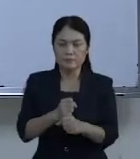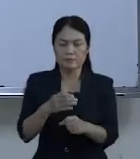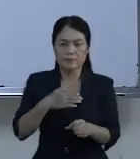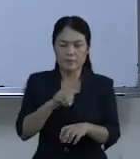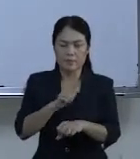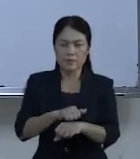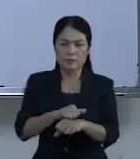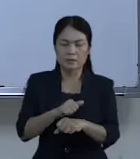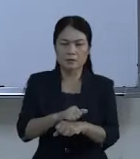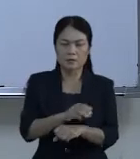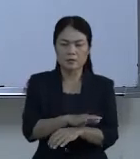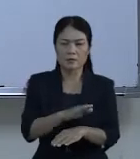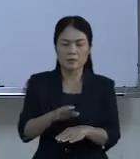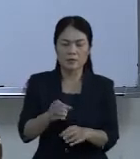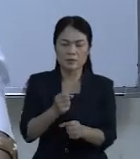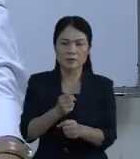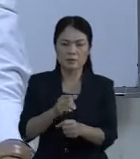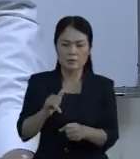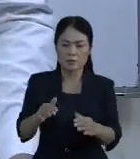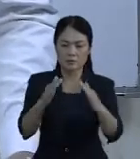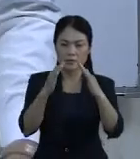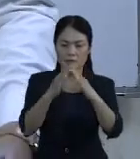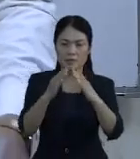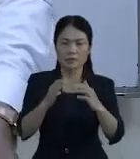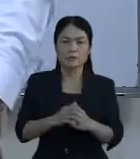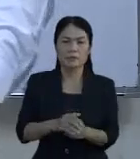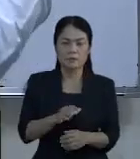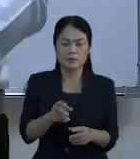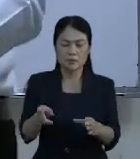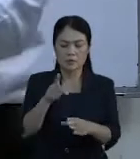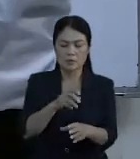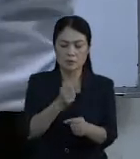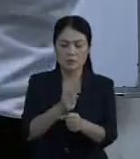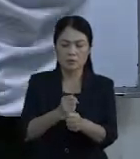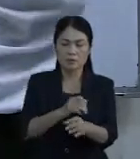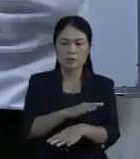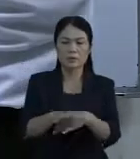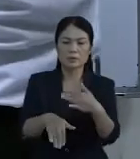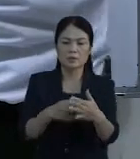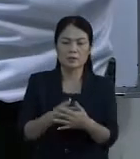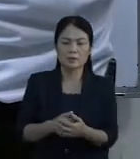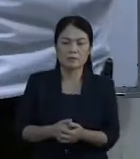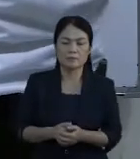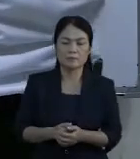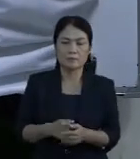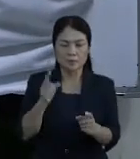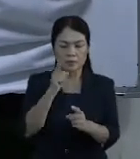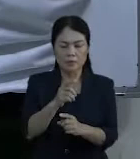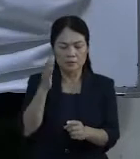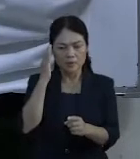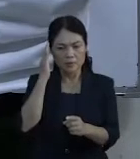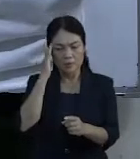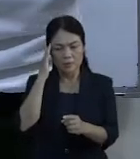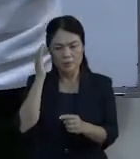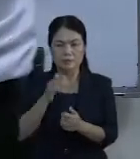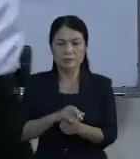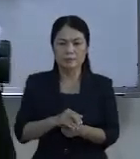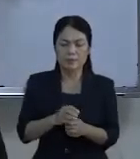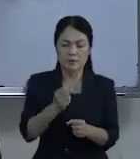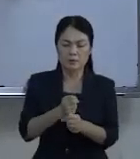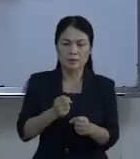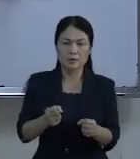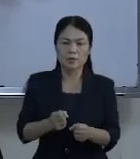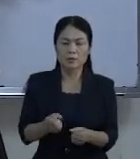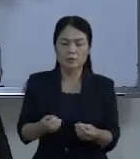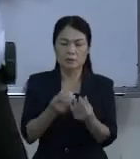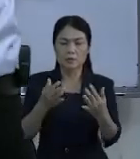miền cách cả tụi con thứ đây nè là tiền là con đấy và con cho luôn thứ từng học nia và tạm bài ở dương trẻ thứ trắng căn